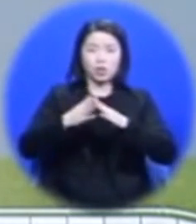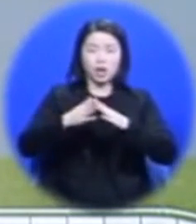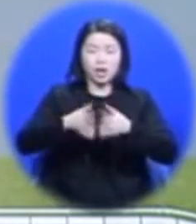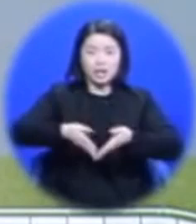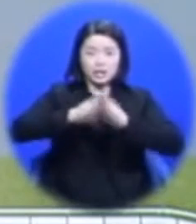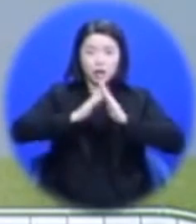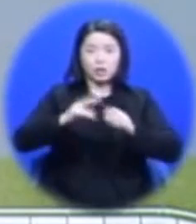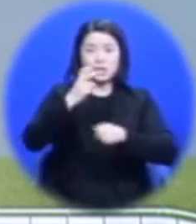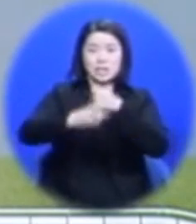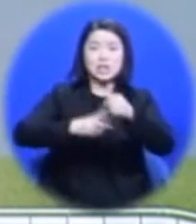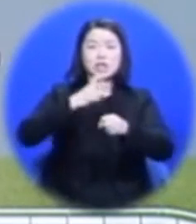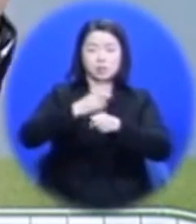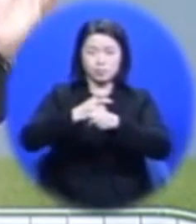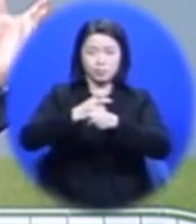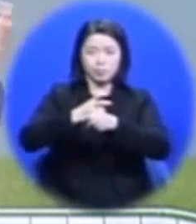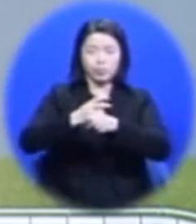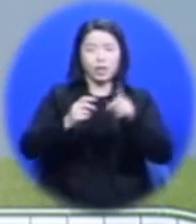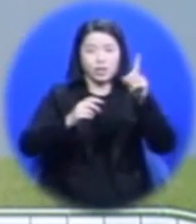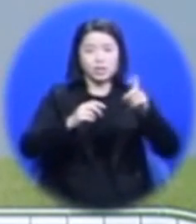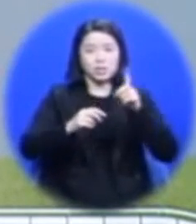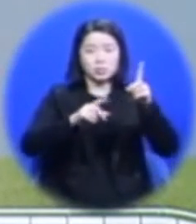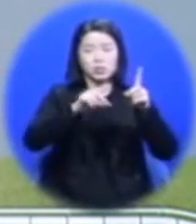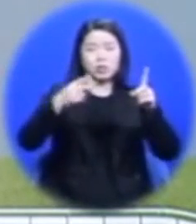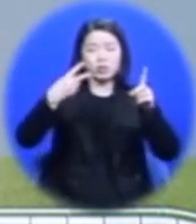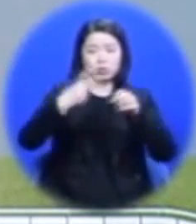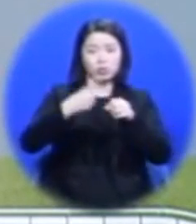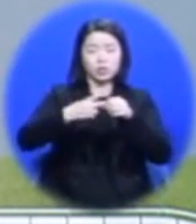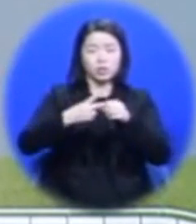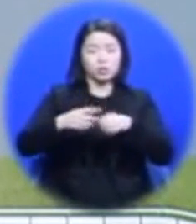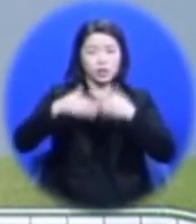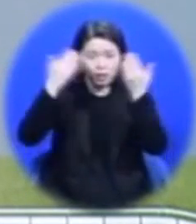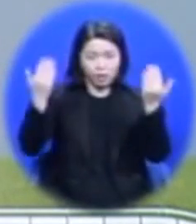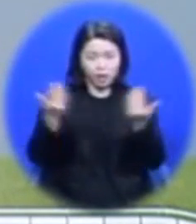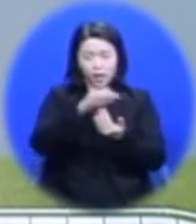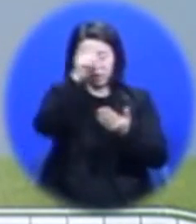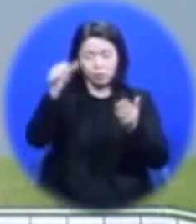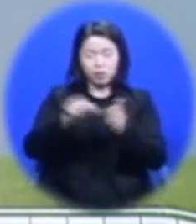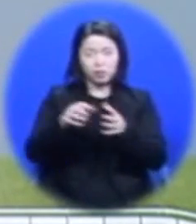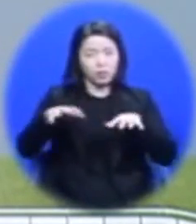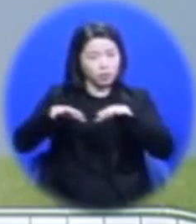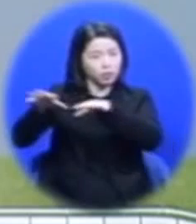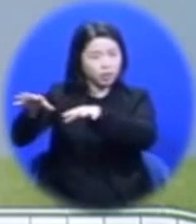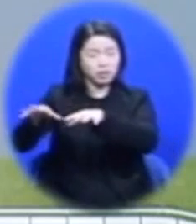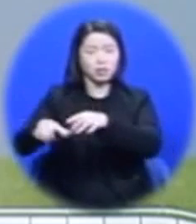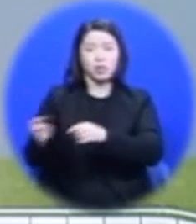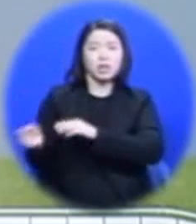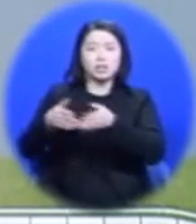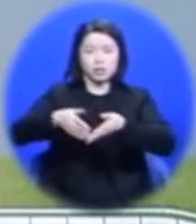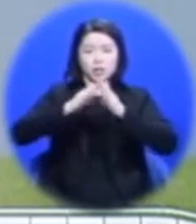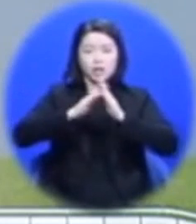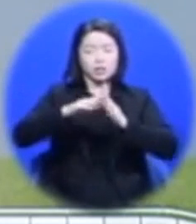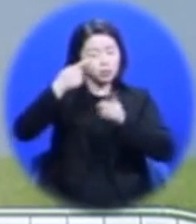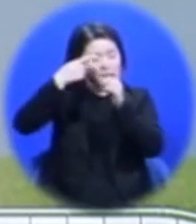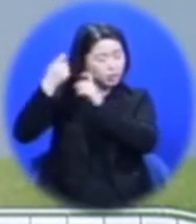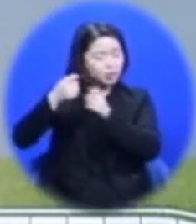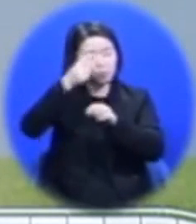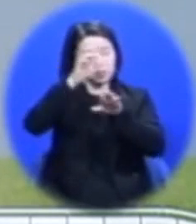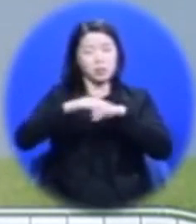이번 11월 둘째 주일에 저희 장로님들과 다 그 교회 가서 창립 예배, 기념 예배를 드리고 옵니다.